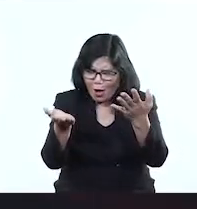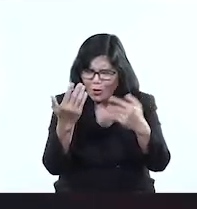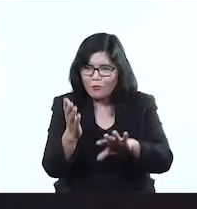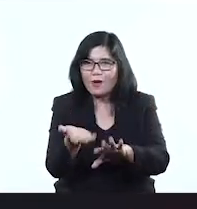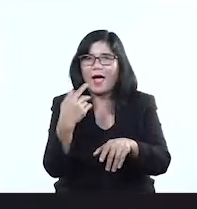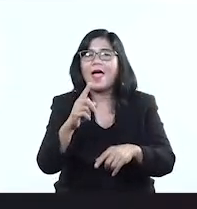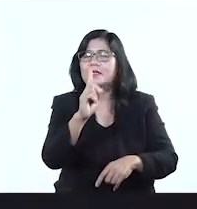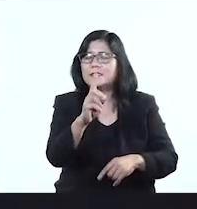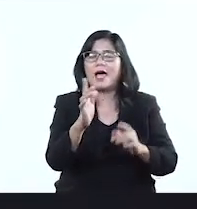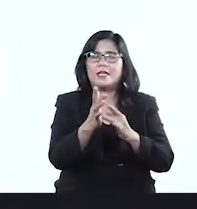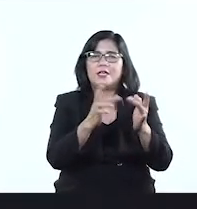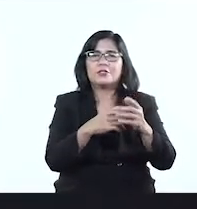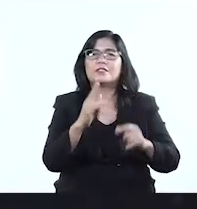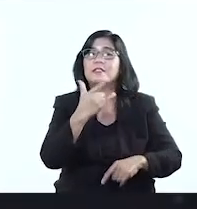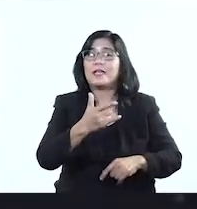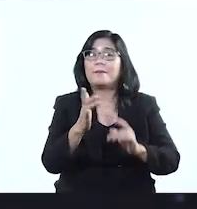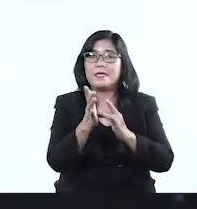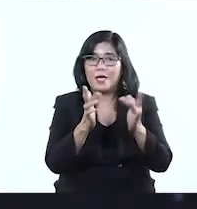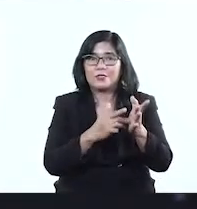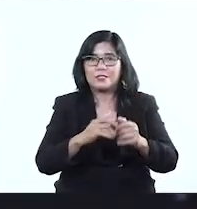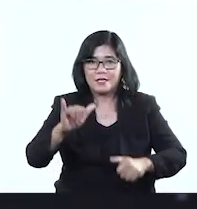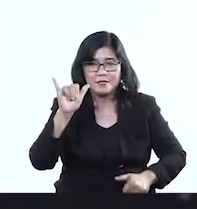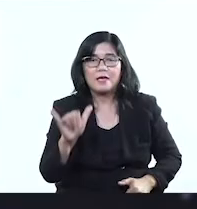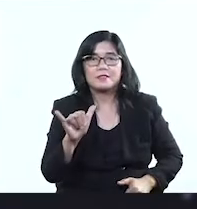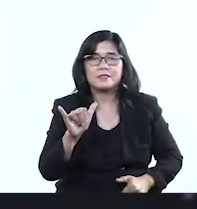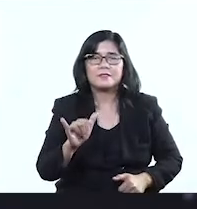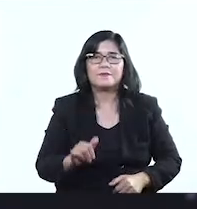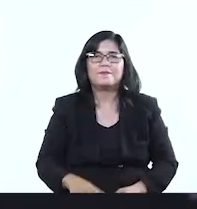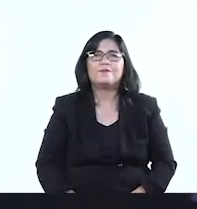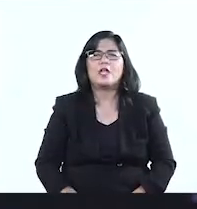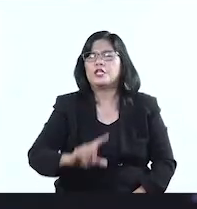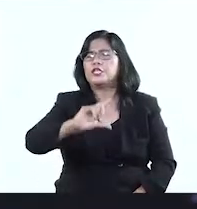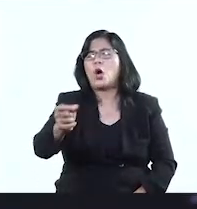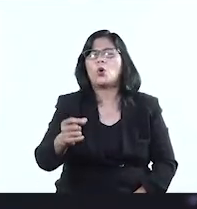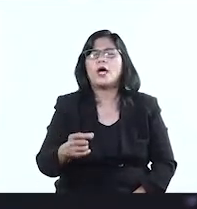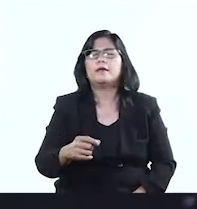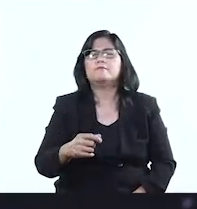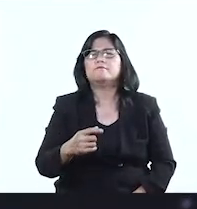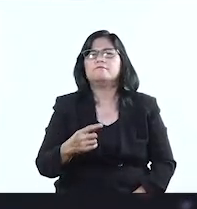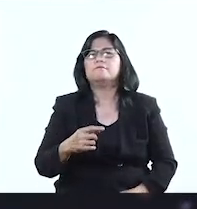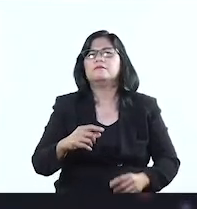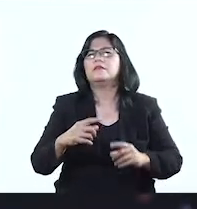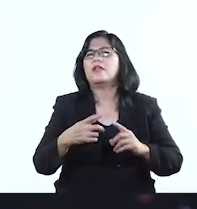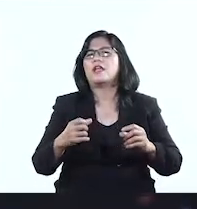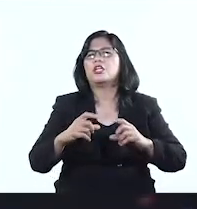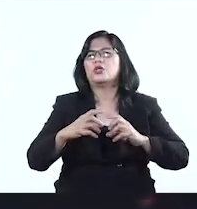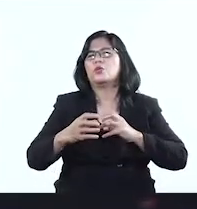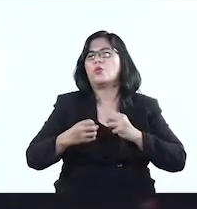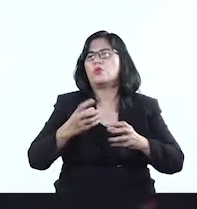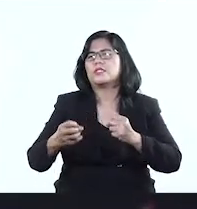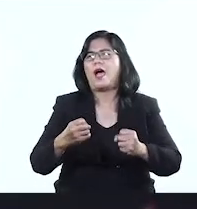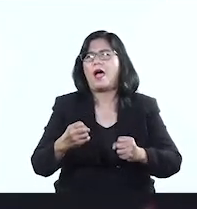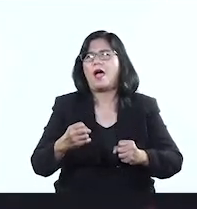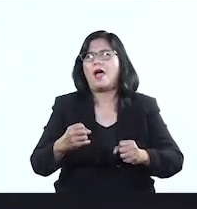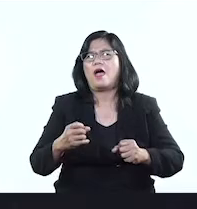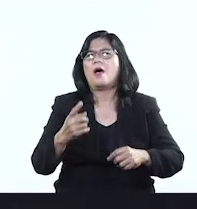sekali-sekali Yesus tetapi Yesus Yes Sopandi ia miliki hati yang takut akan tuhan meskipun